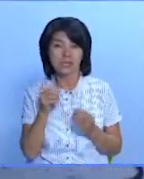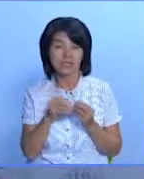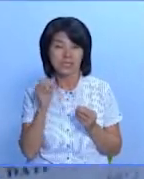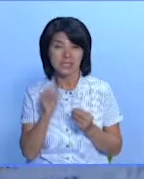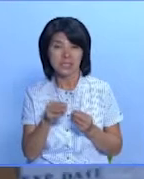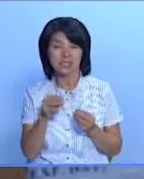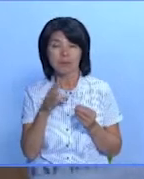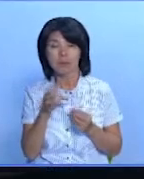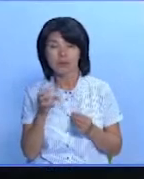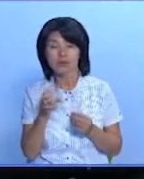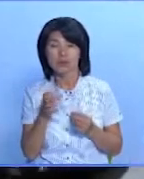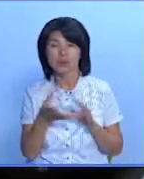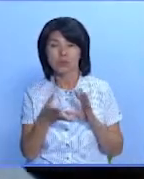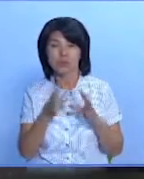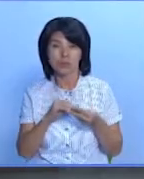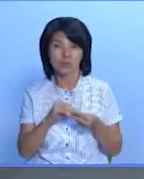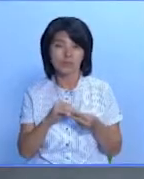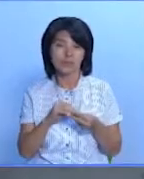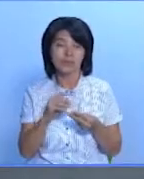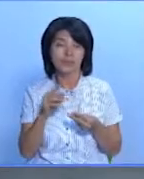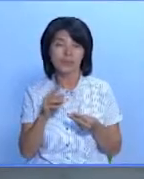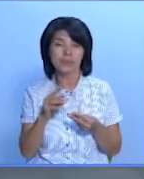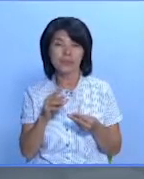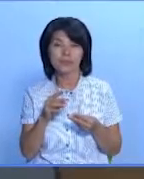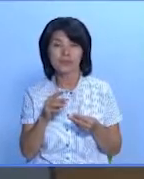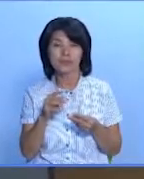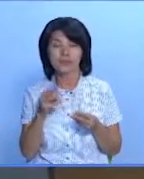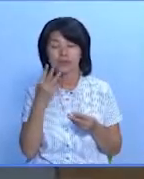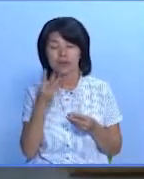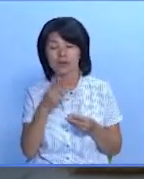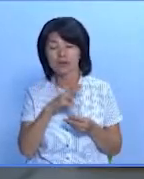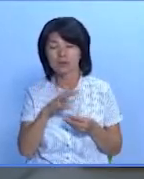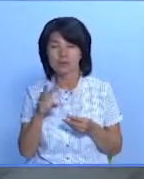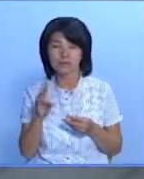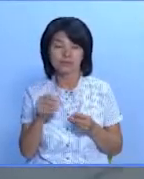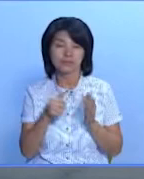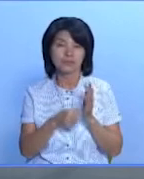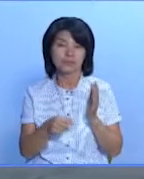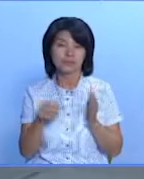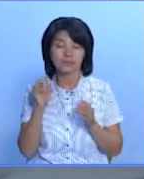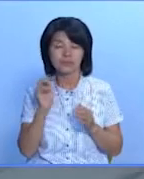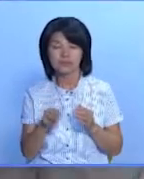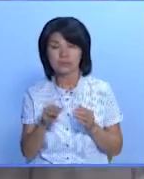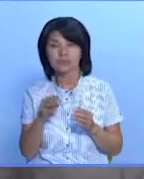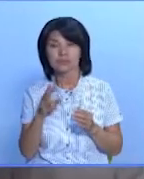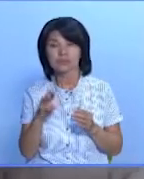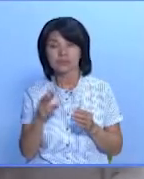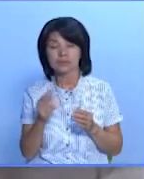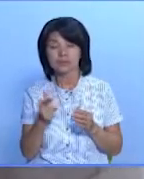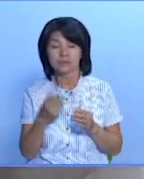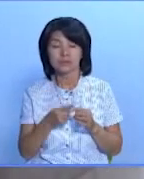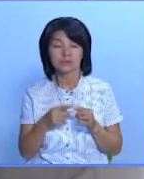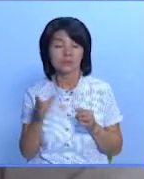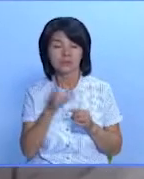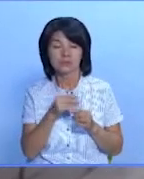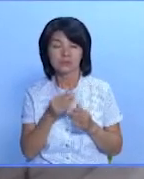второй – 105 тенге. Общая сумма затраченных средств составила более 3 миллионов 600 тысяч тенге. Все это завезли в провизорный госпиталь